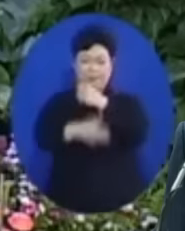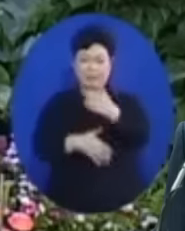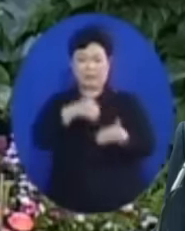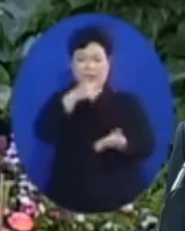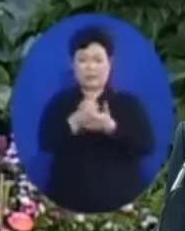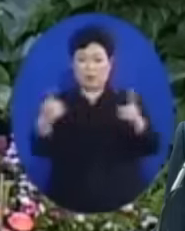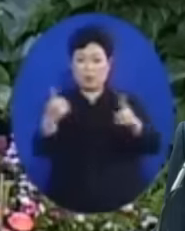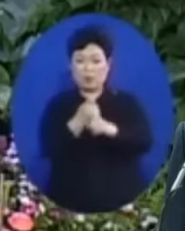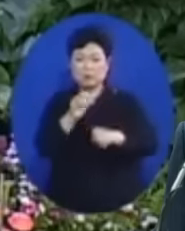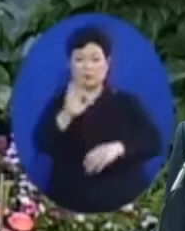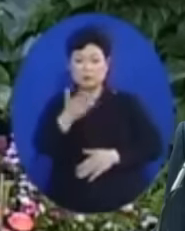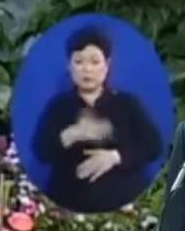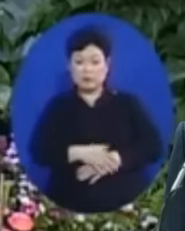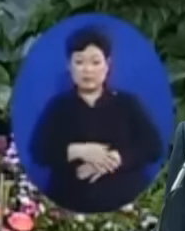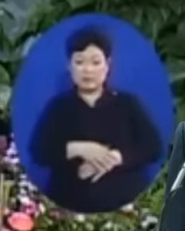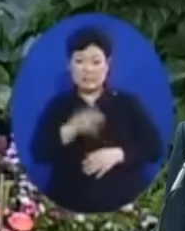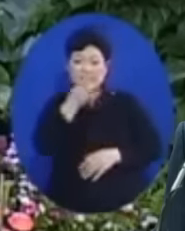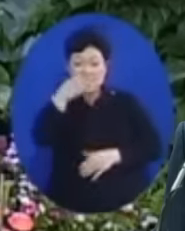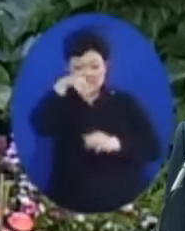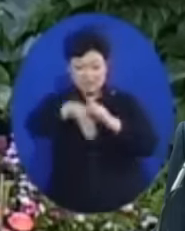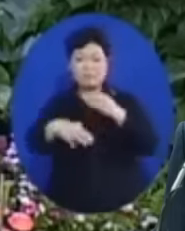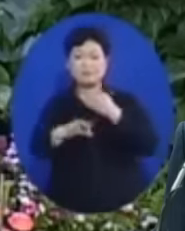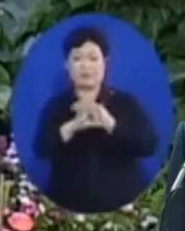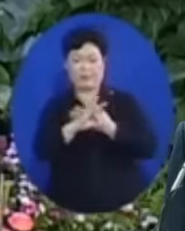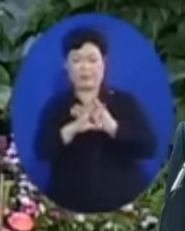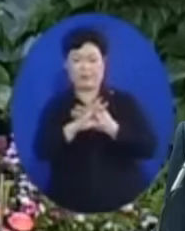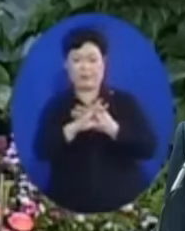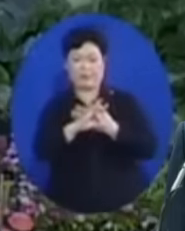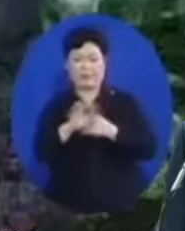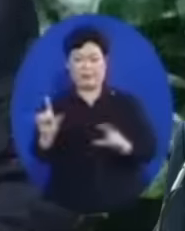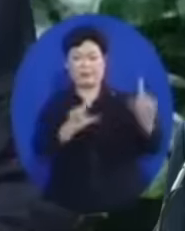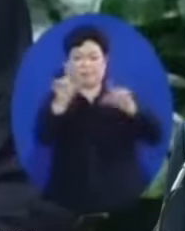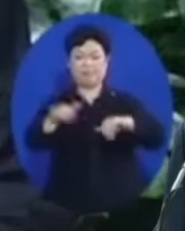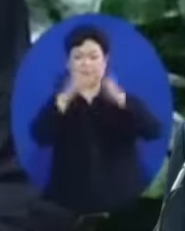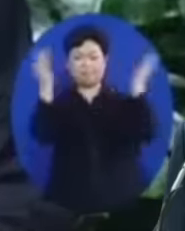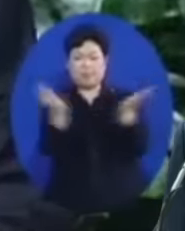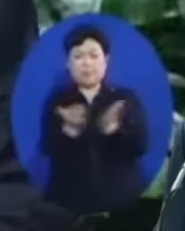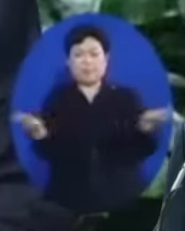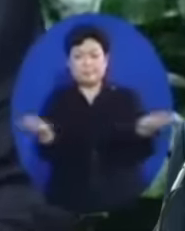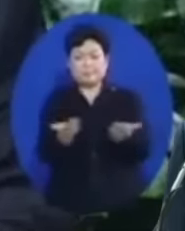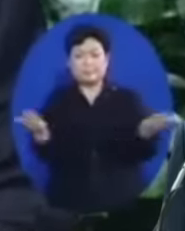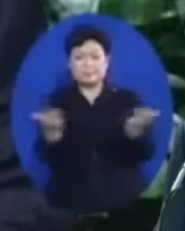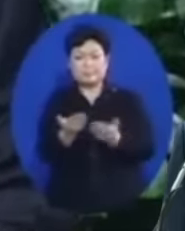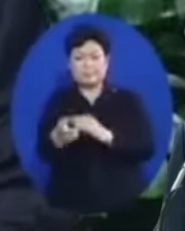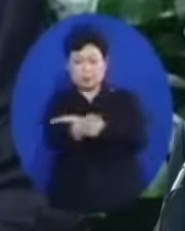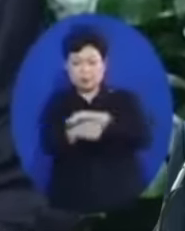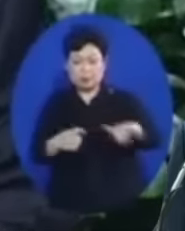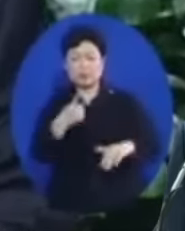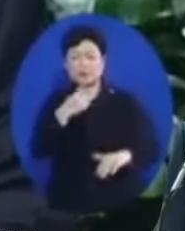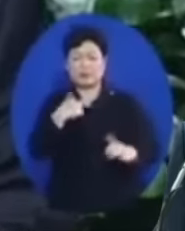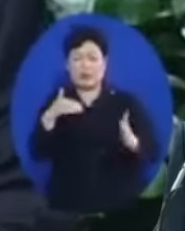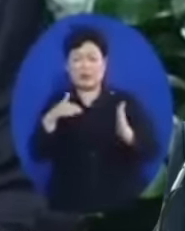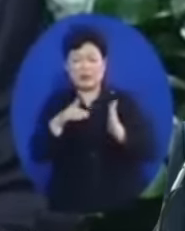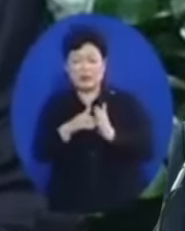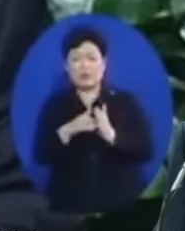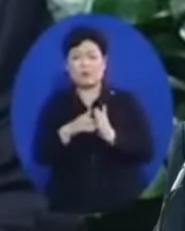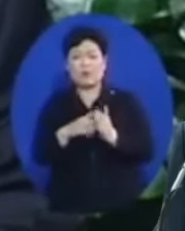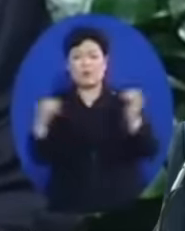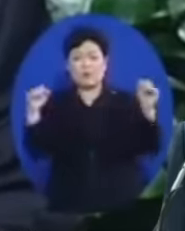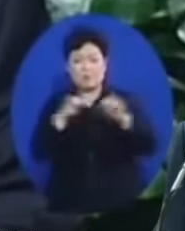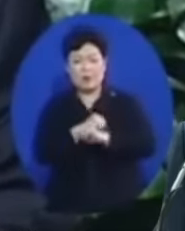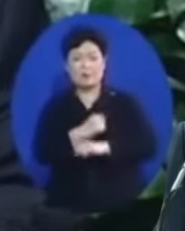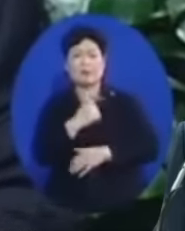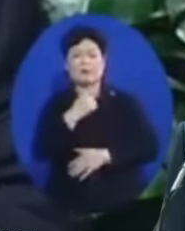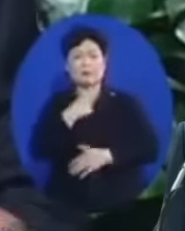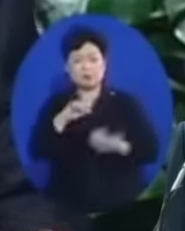하나님과 원수됨의 씨를 심어 놓으면 삶의 모든 일에 도적질 당하고 죽임을 당하고 멸망을 당하는 일이